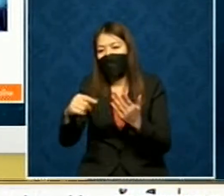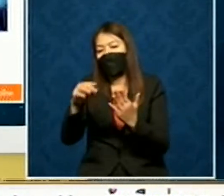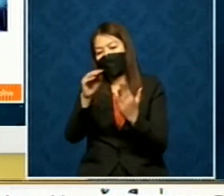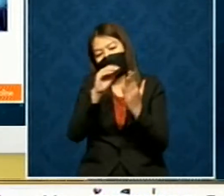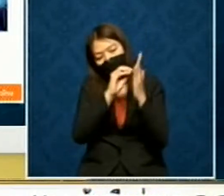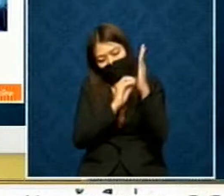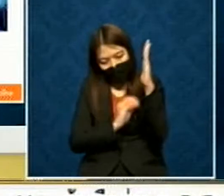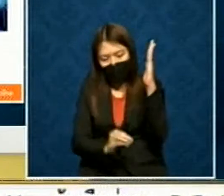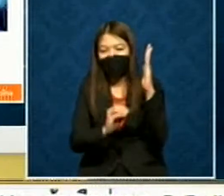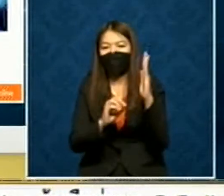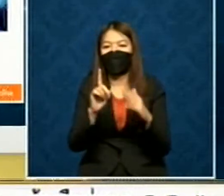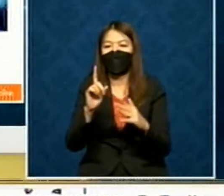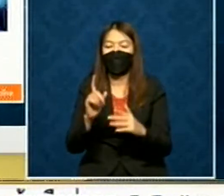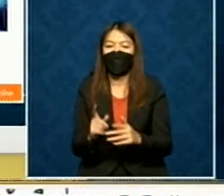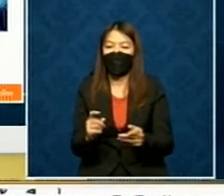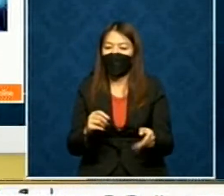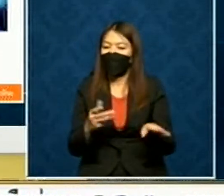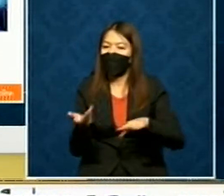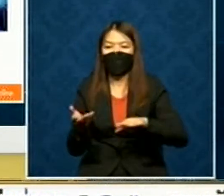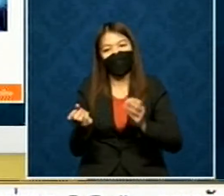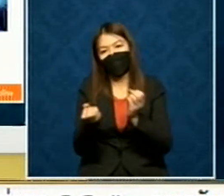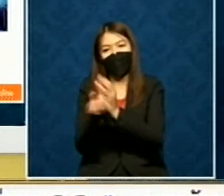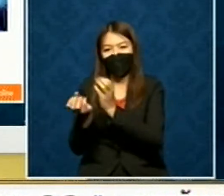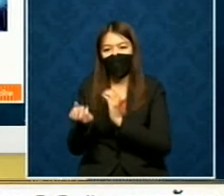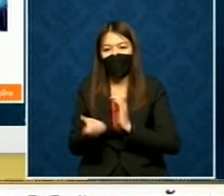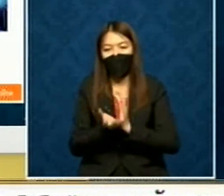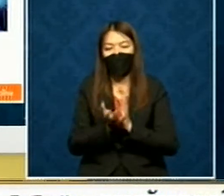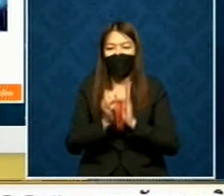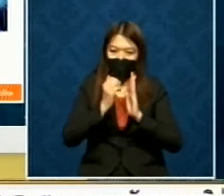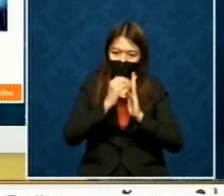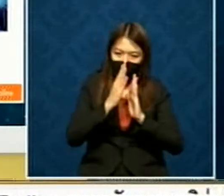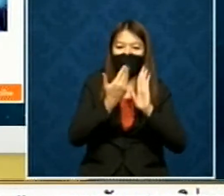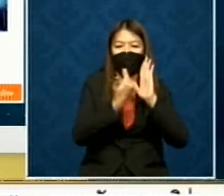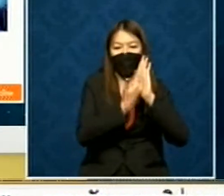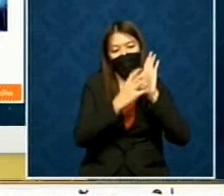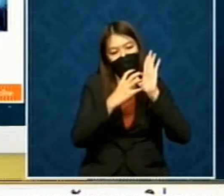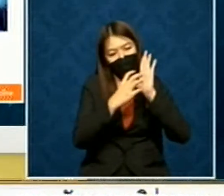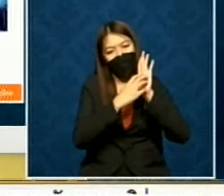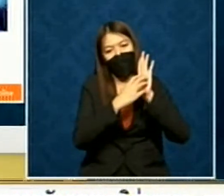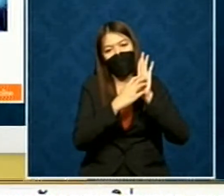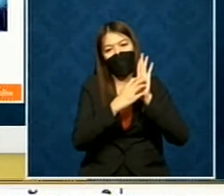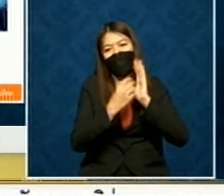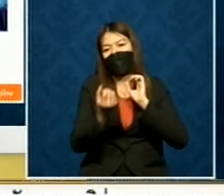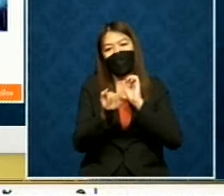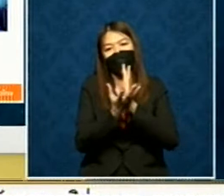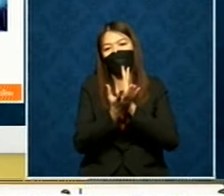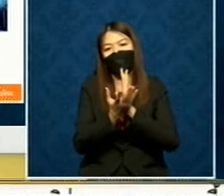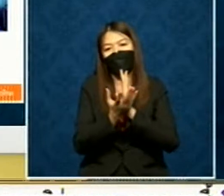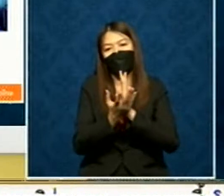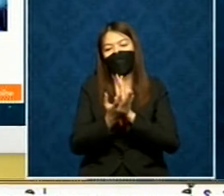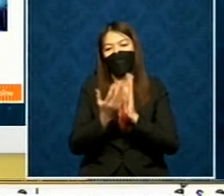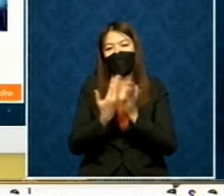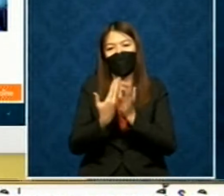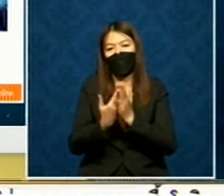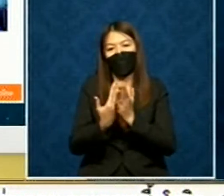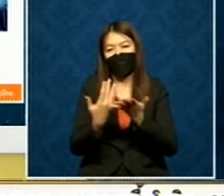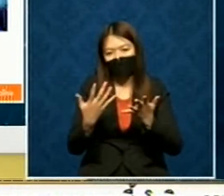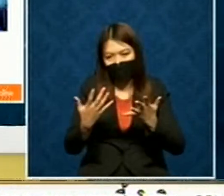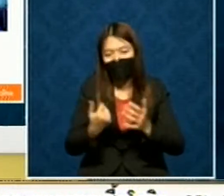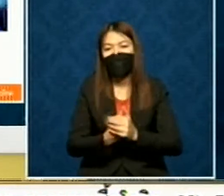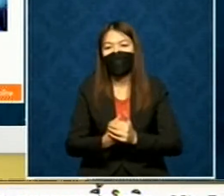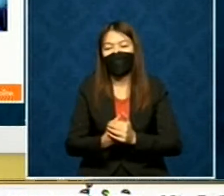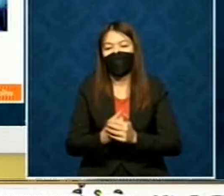ป 63 ปกปดข้อมูลไว้ จนพากเหนือ พากอิสาร พากกลางเสียหายย่อยับและในกลางปี 64